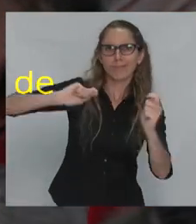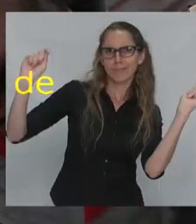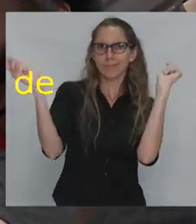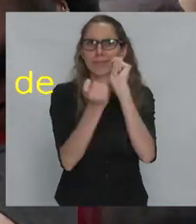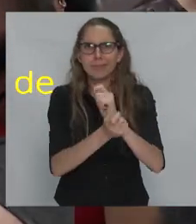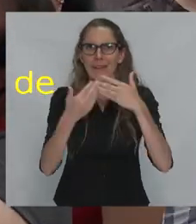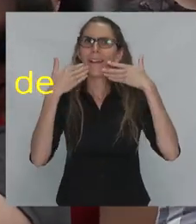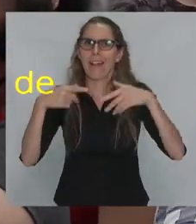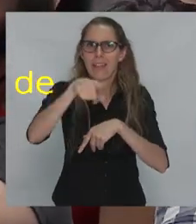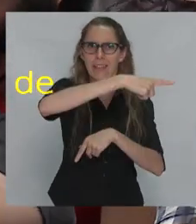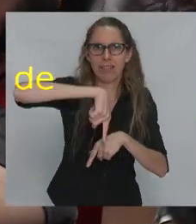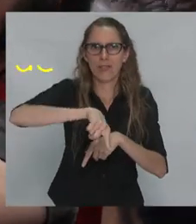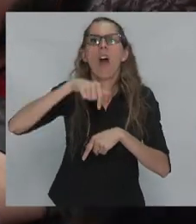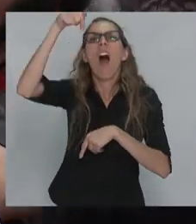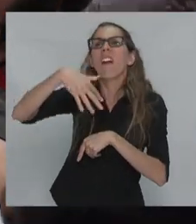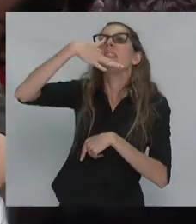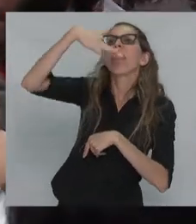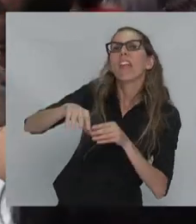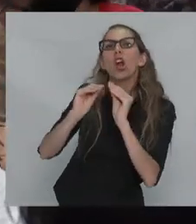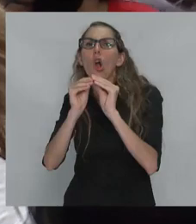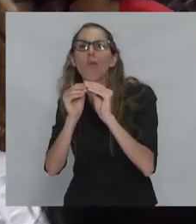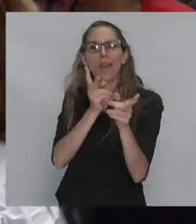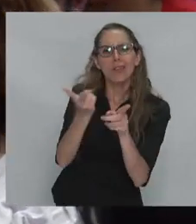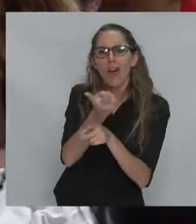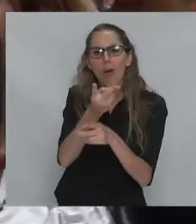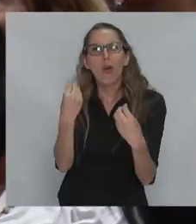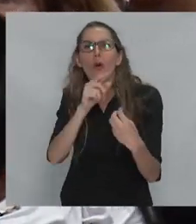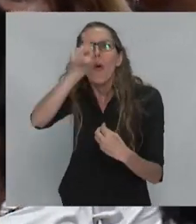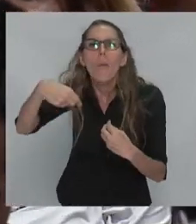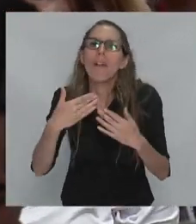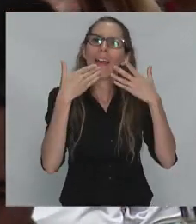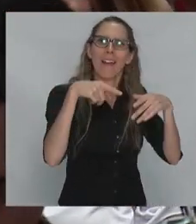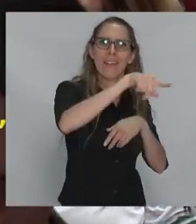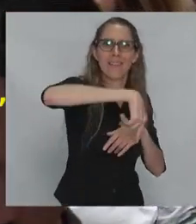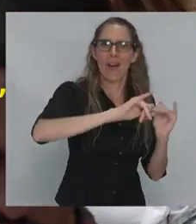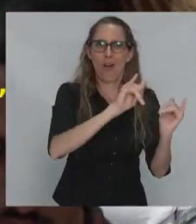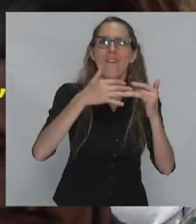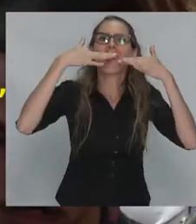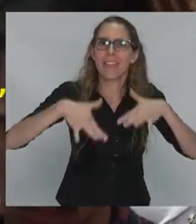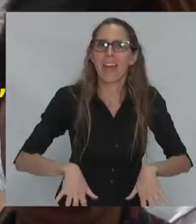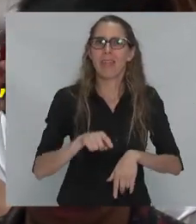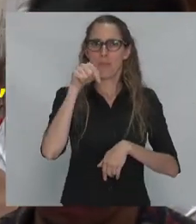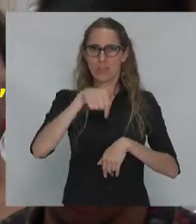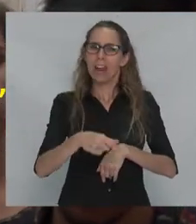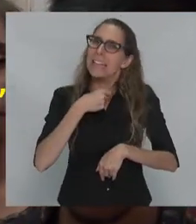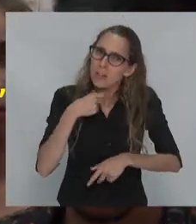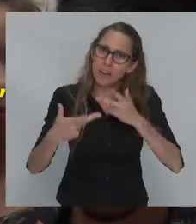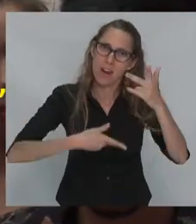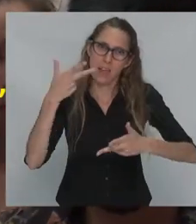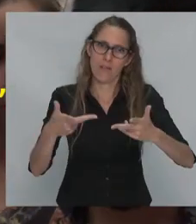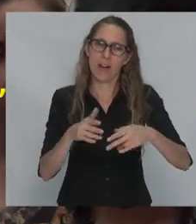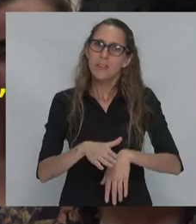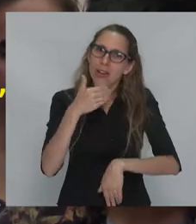compréhension de ce conflit, à la compréhension de ce combat. C'est grâce à cette jeunesse que maintenant on sait qui